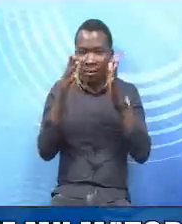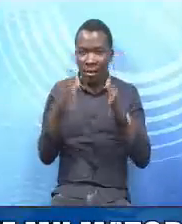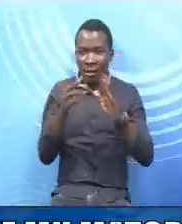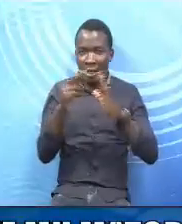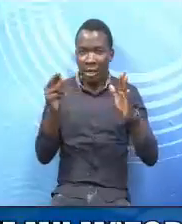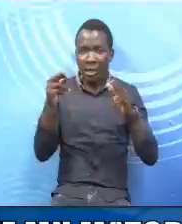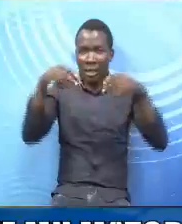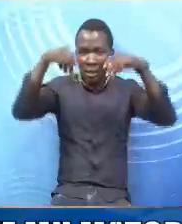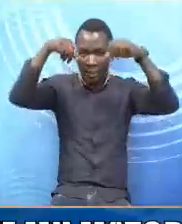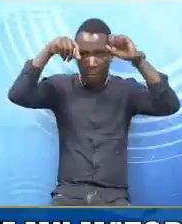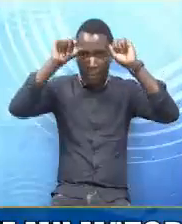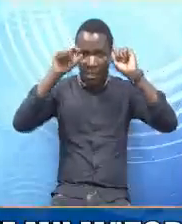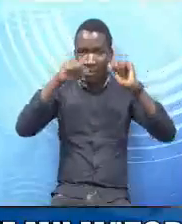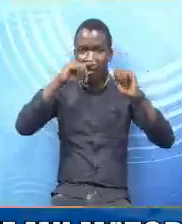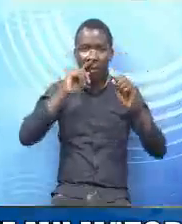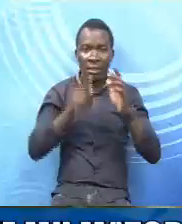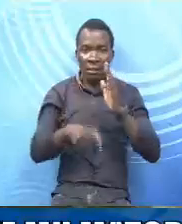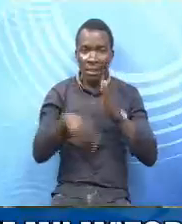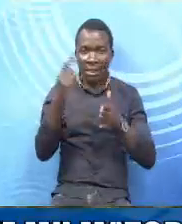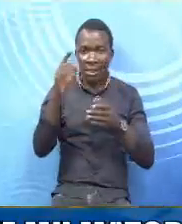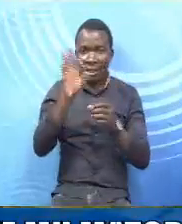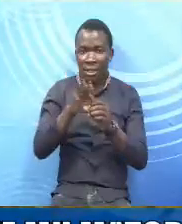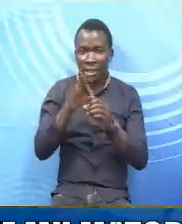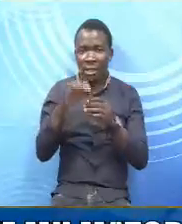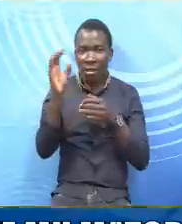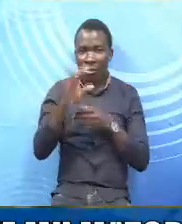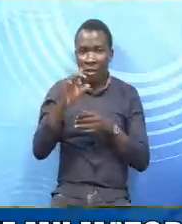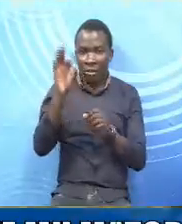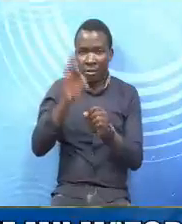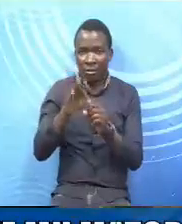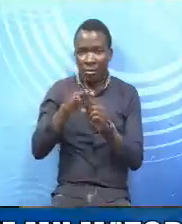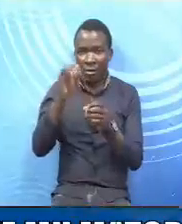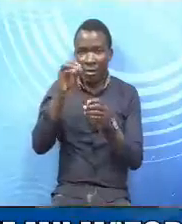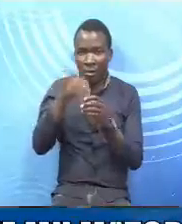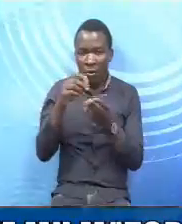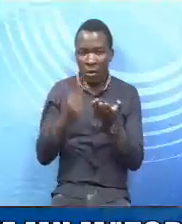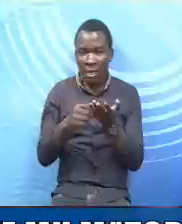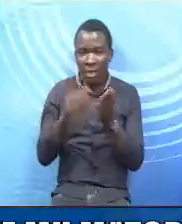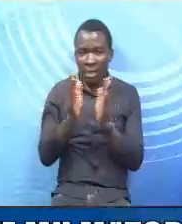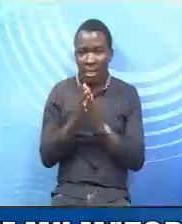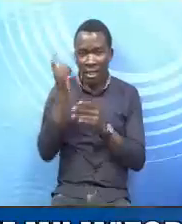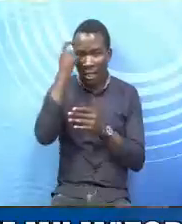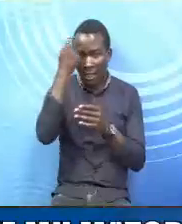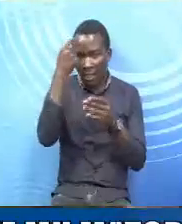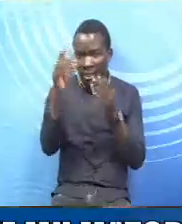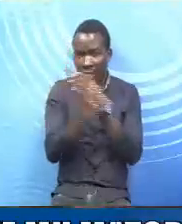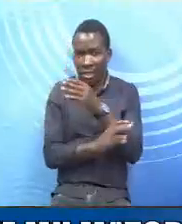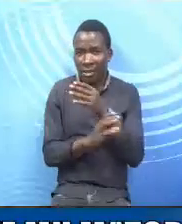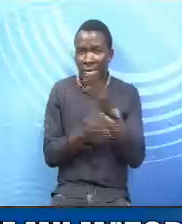Museveni watsinze amatora, komisiyo y'amatora muri Uganda na guverinoma y'iki gihugu bari basabye ko ibi